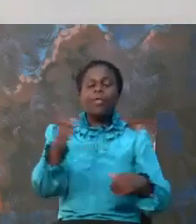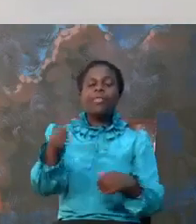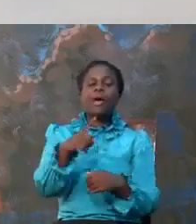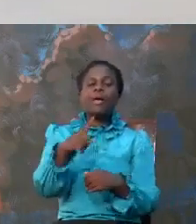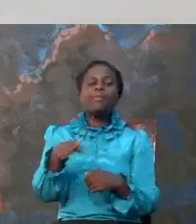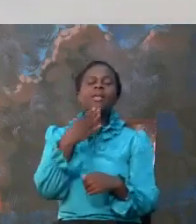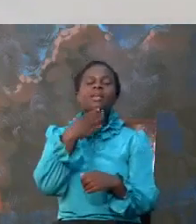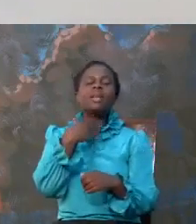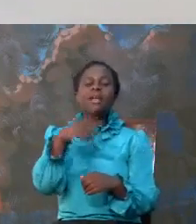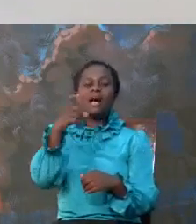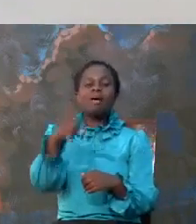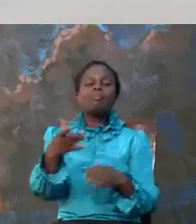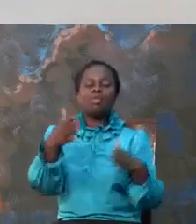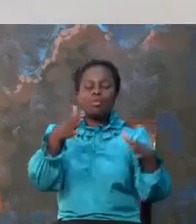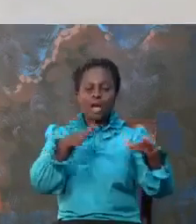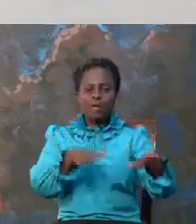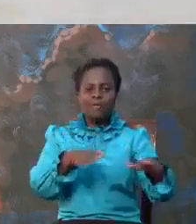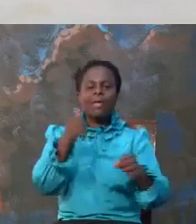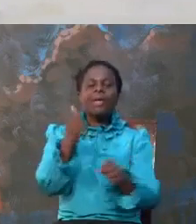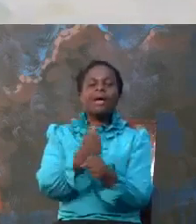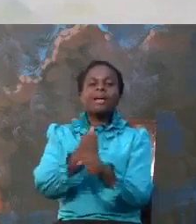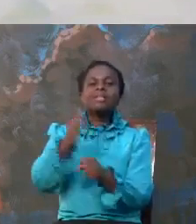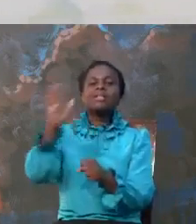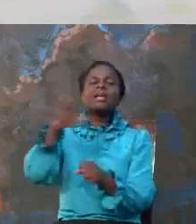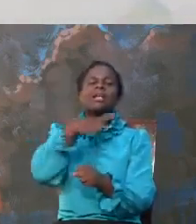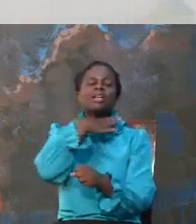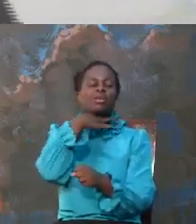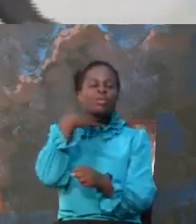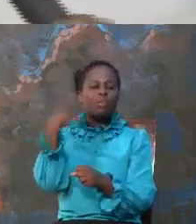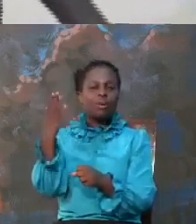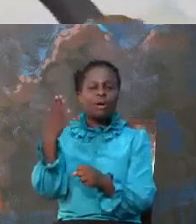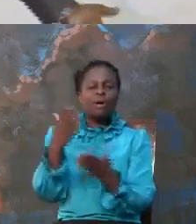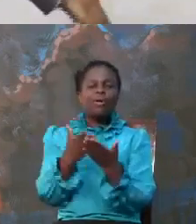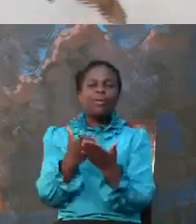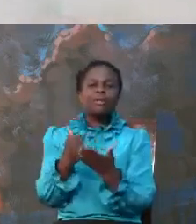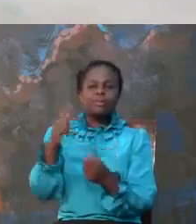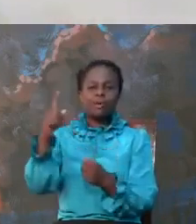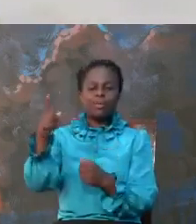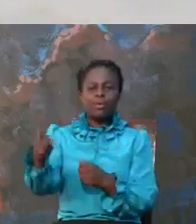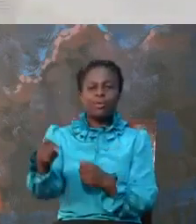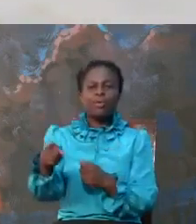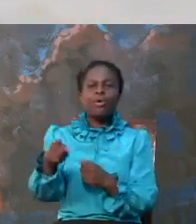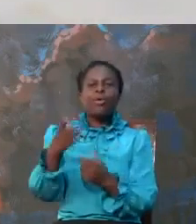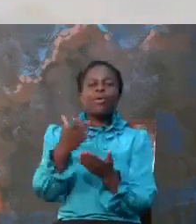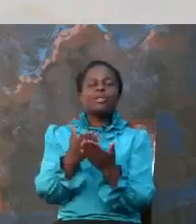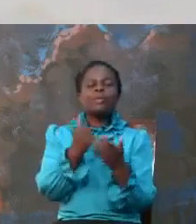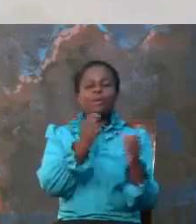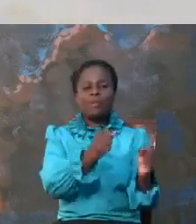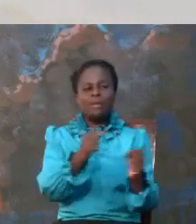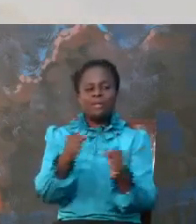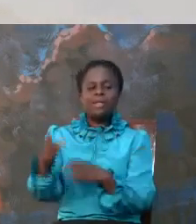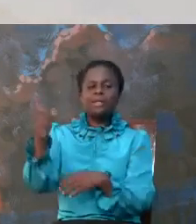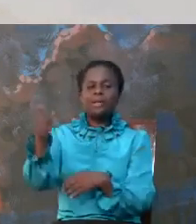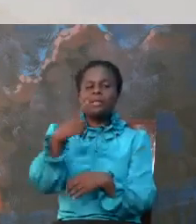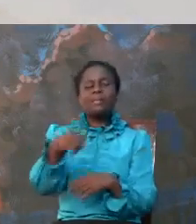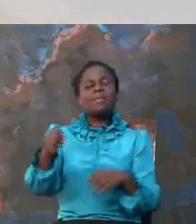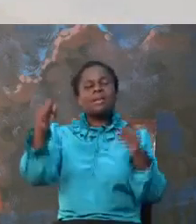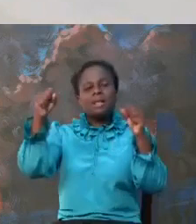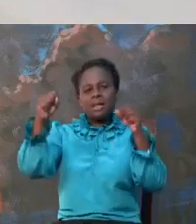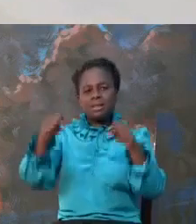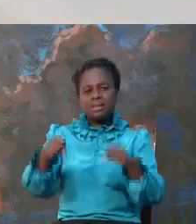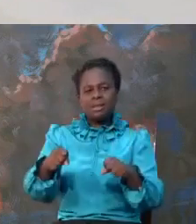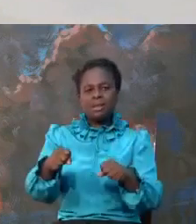inataka mtu afe. Kazi yake ni kuua. Na kwa sababu hiyo, kwa kuwa umetenda dhambi, lazima